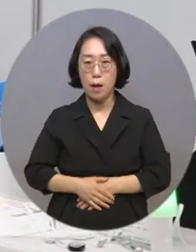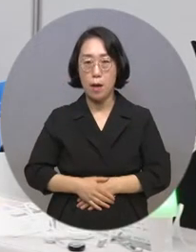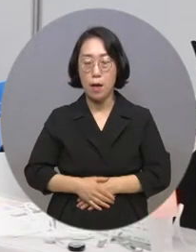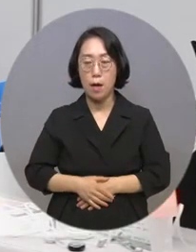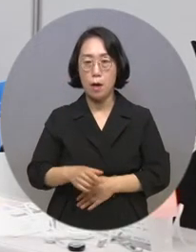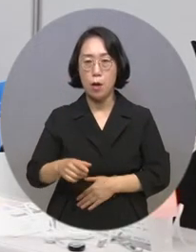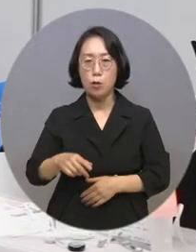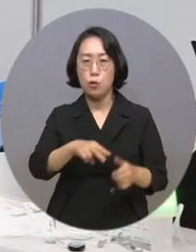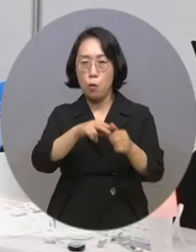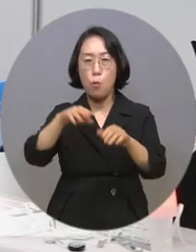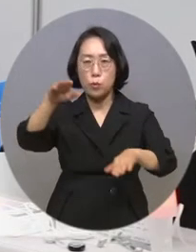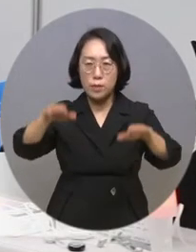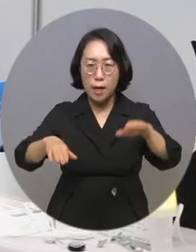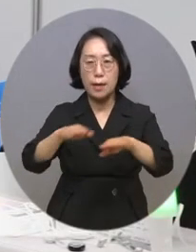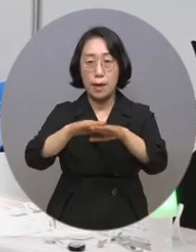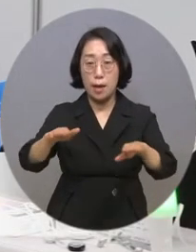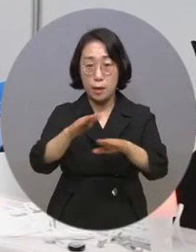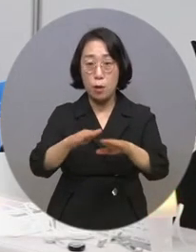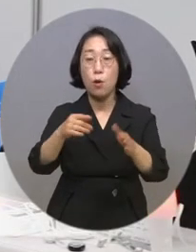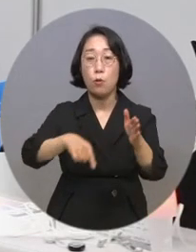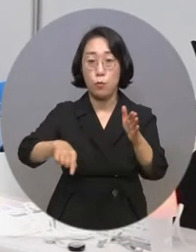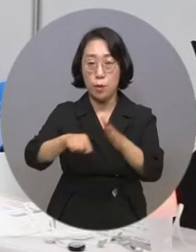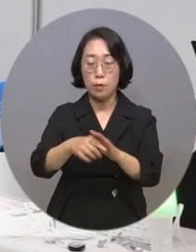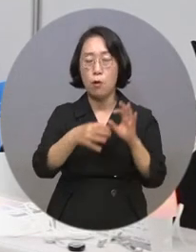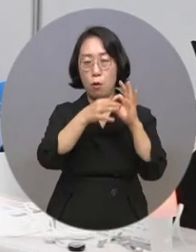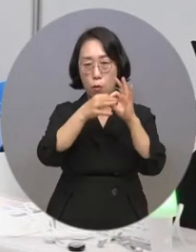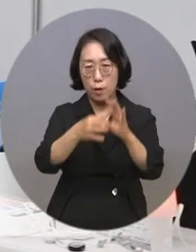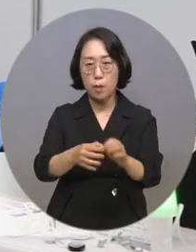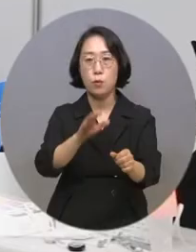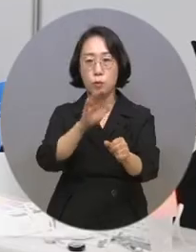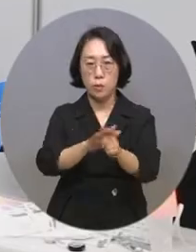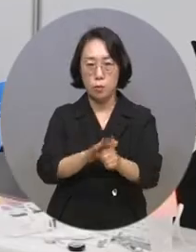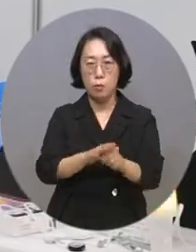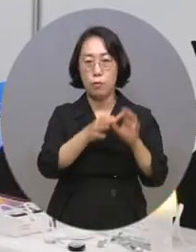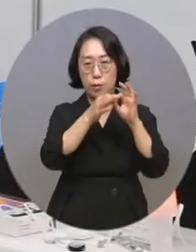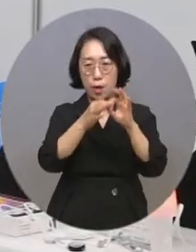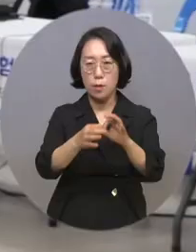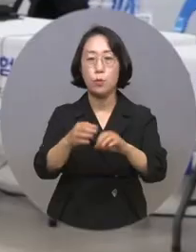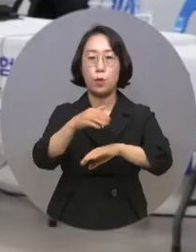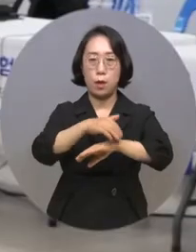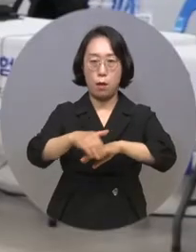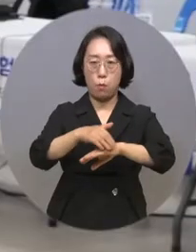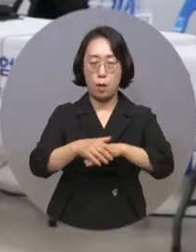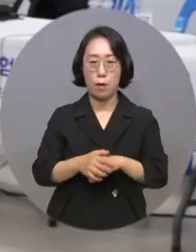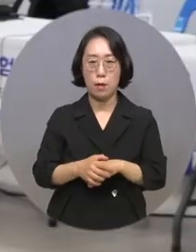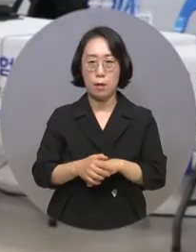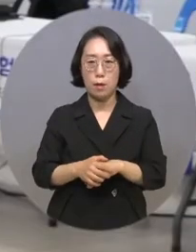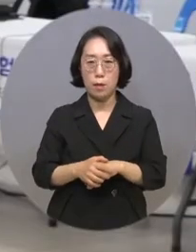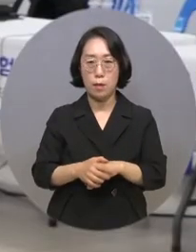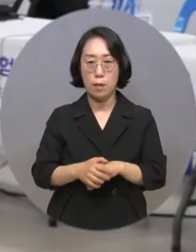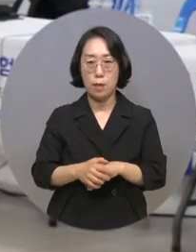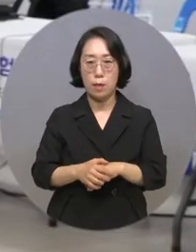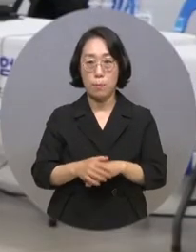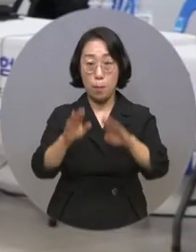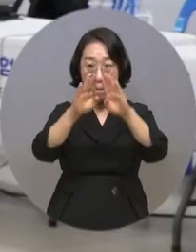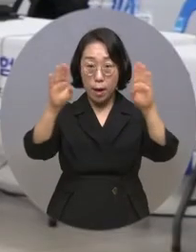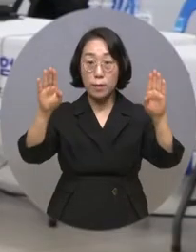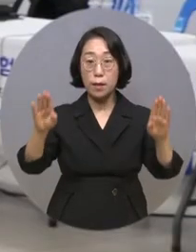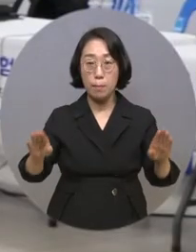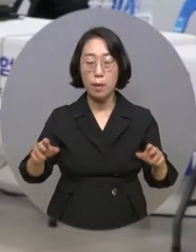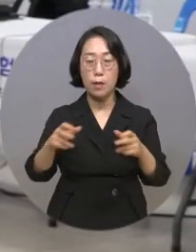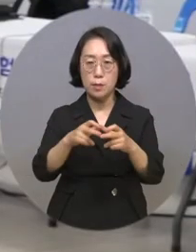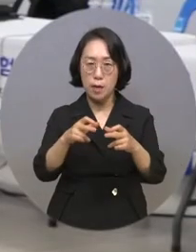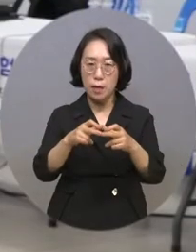해소를 위해서 앞으로 지속적으로 지원해 나갈 생각입니다. 이번 전시회를 통해 장애인의